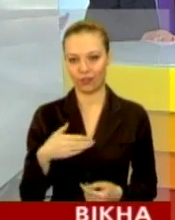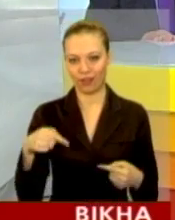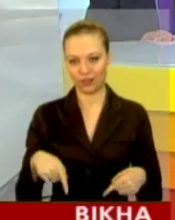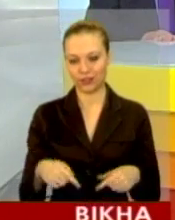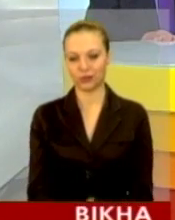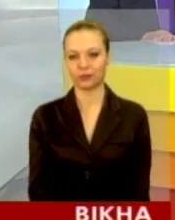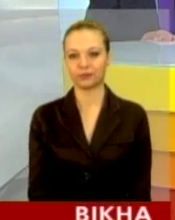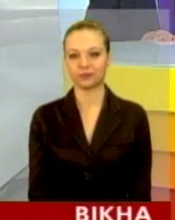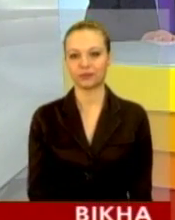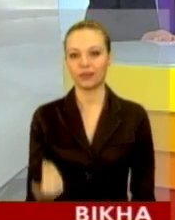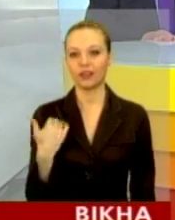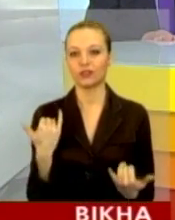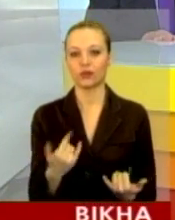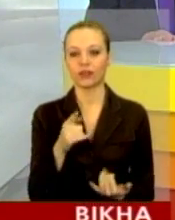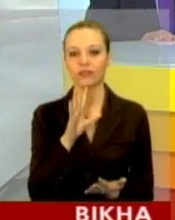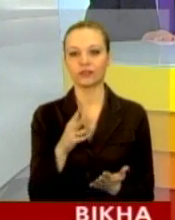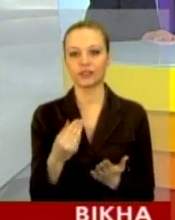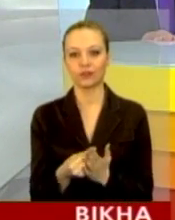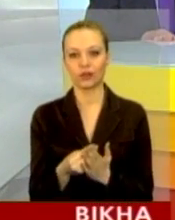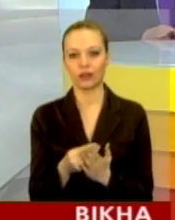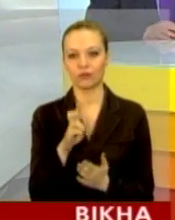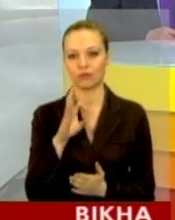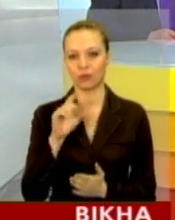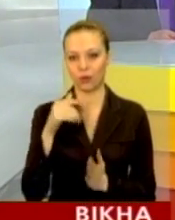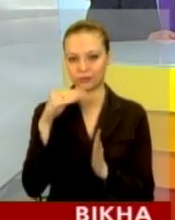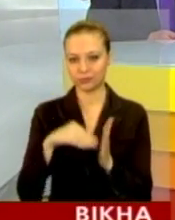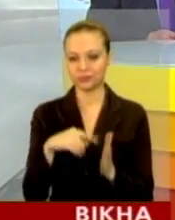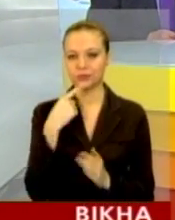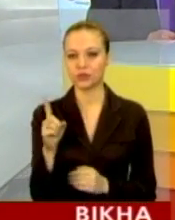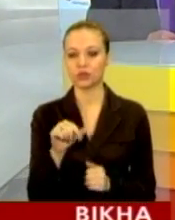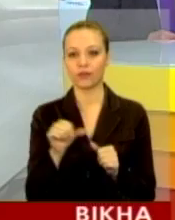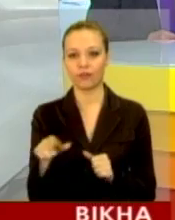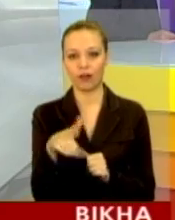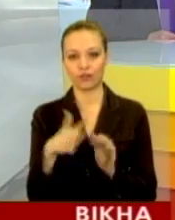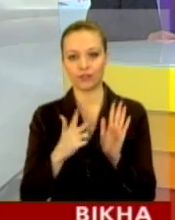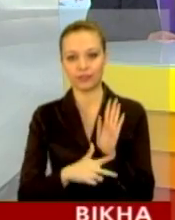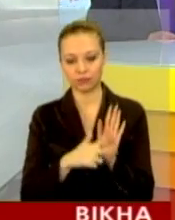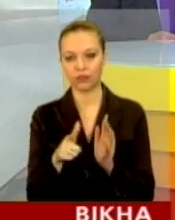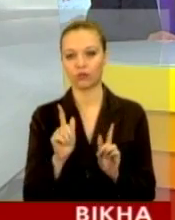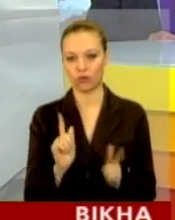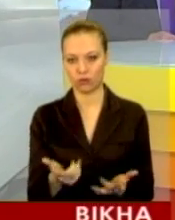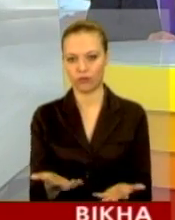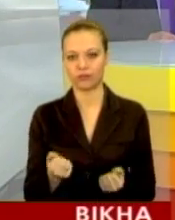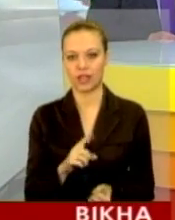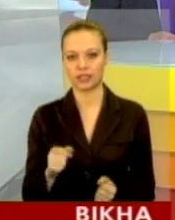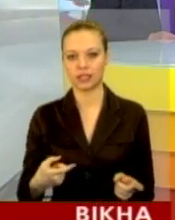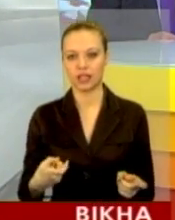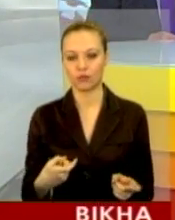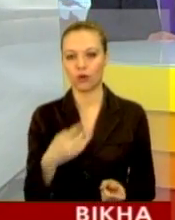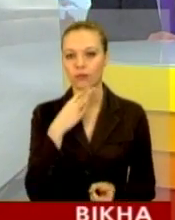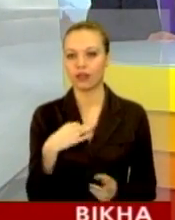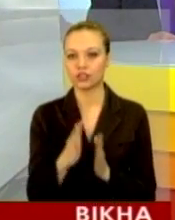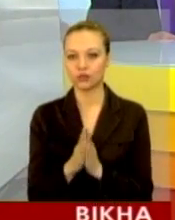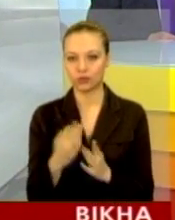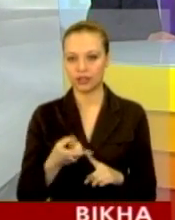студії. Сьогодні ви у своєму блозі заявили, що попри те, що вам 80, ви готові взятися за зброю. Скажіть, будь